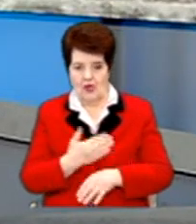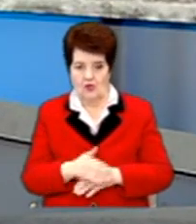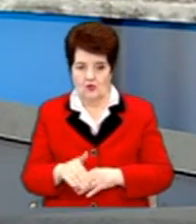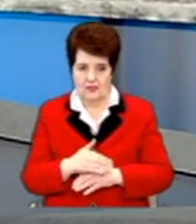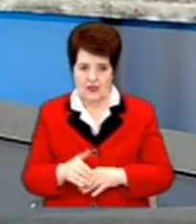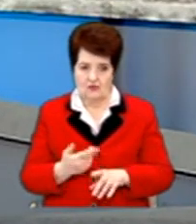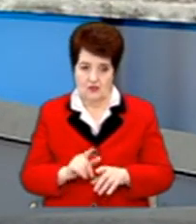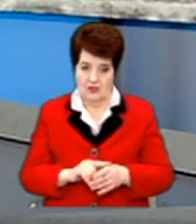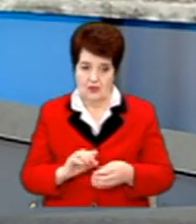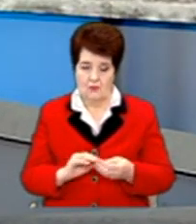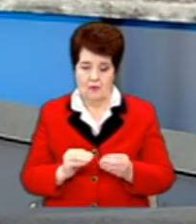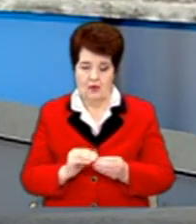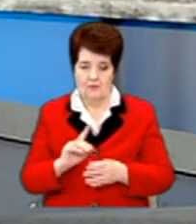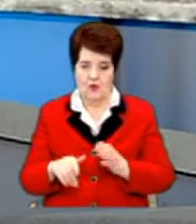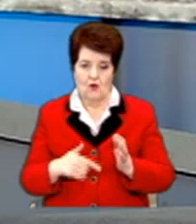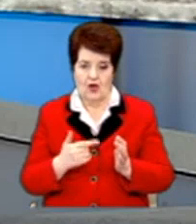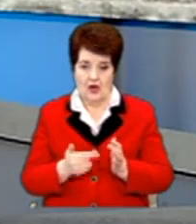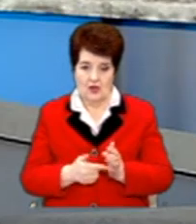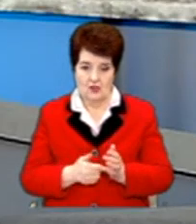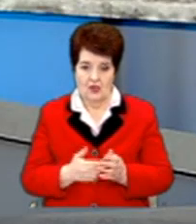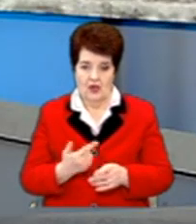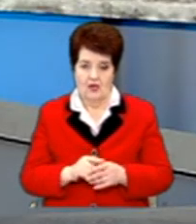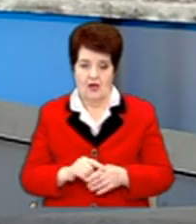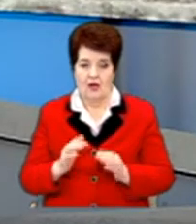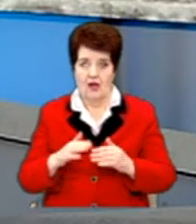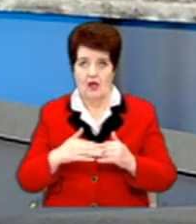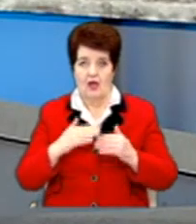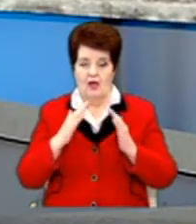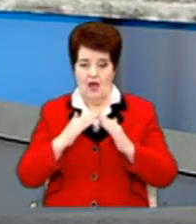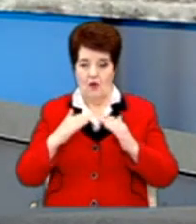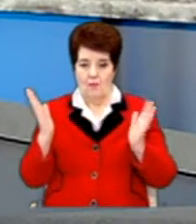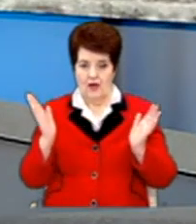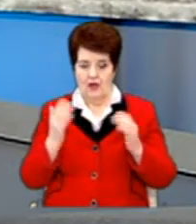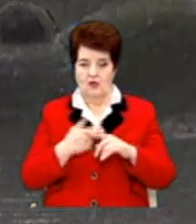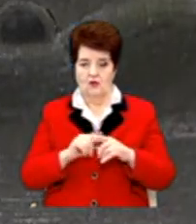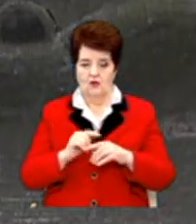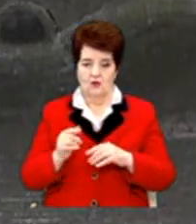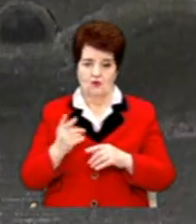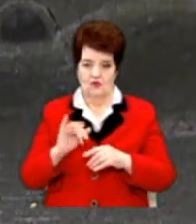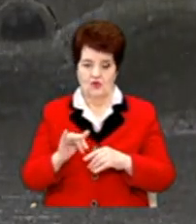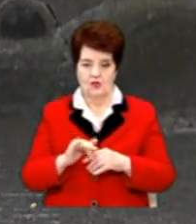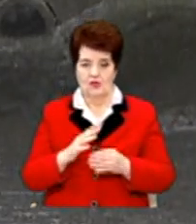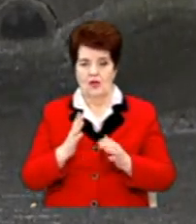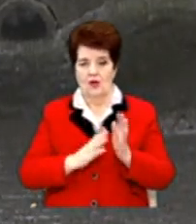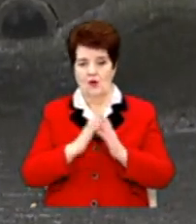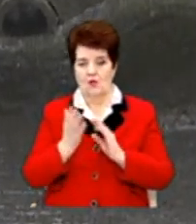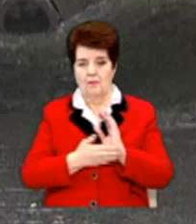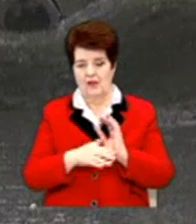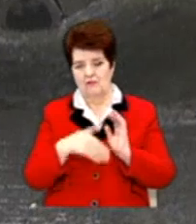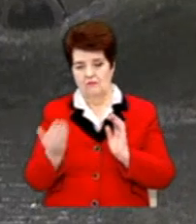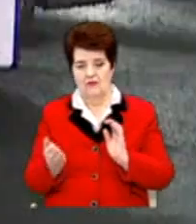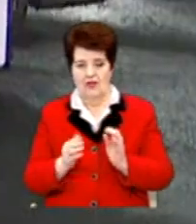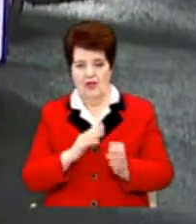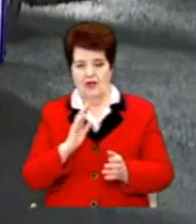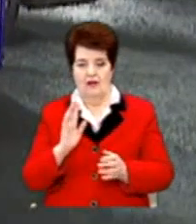Au fost probleme și în orașe, unde vântul puternic a smuls acoperișuri și a doborât copaci. La ora 22, toate